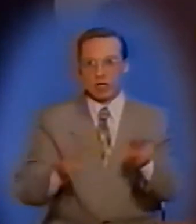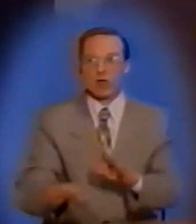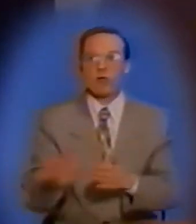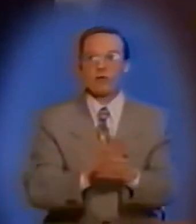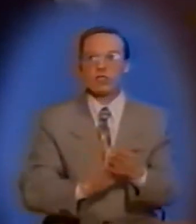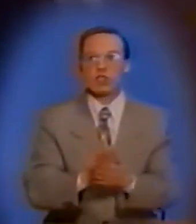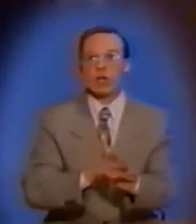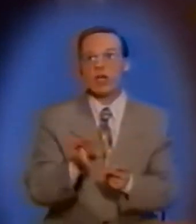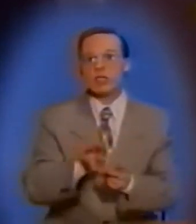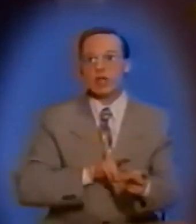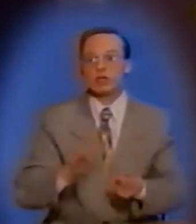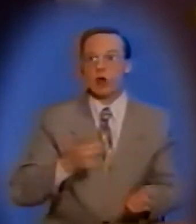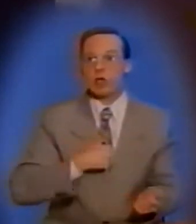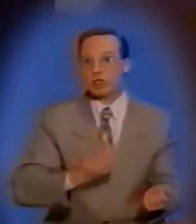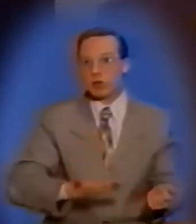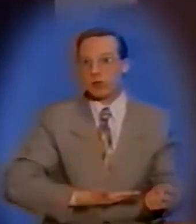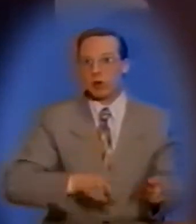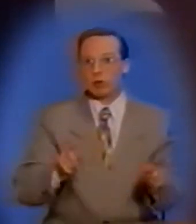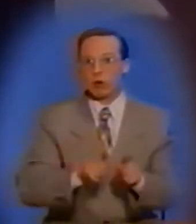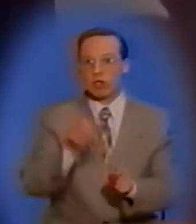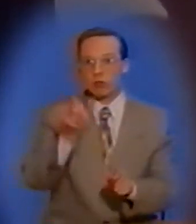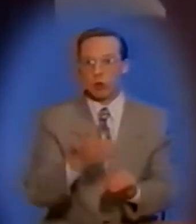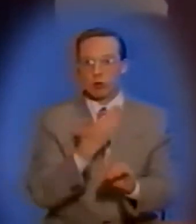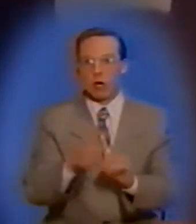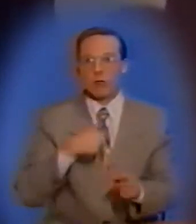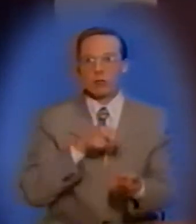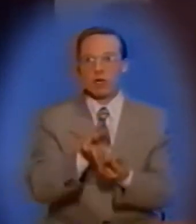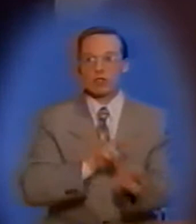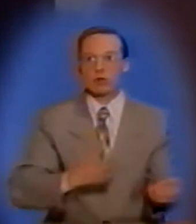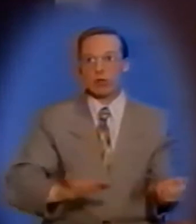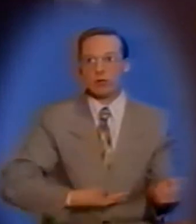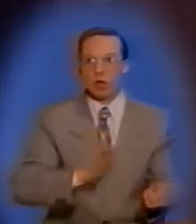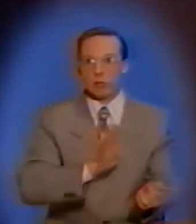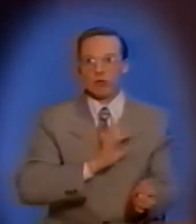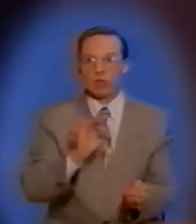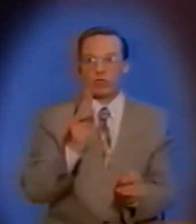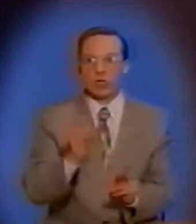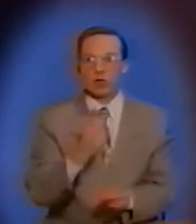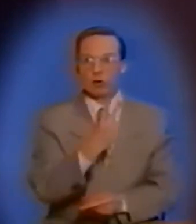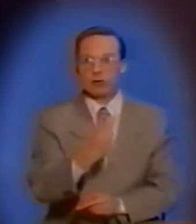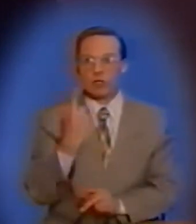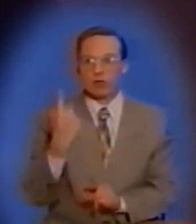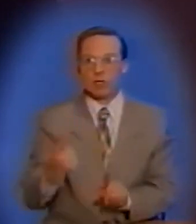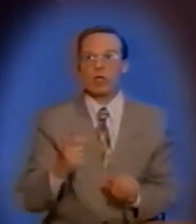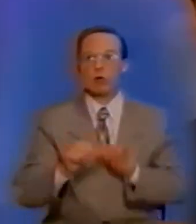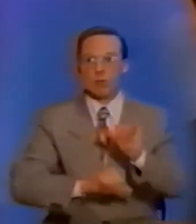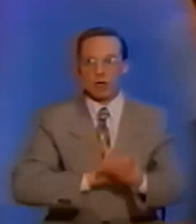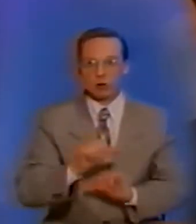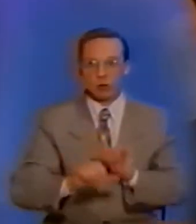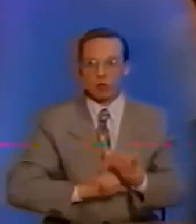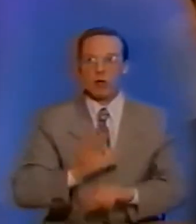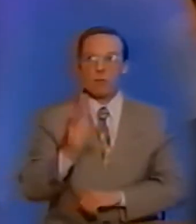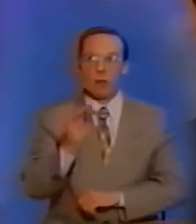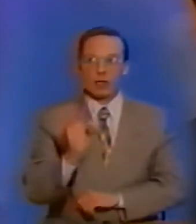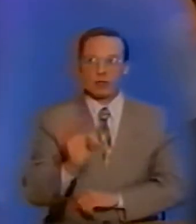sekso. Aš gyvenau tokiu žmonių tarpe, kad pas mane seksualinis gyvenimas galbūt tik tai buvo nuo 21 metų. Ne.